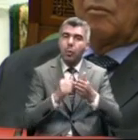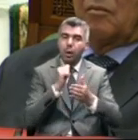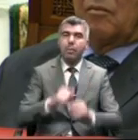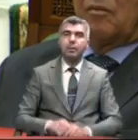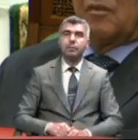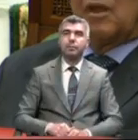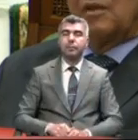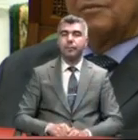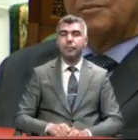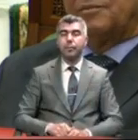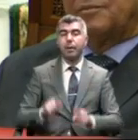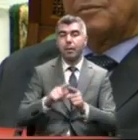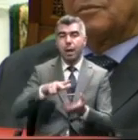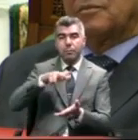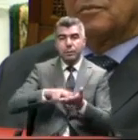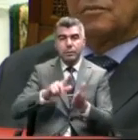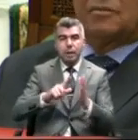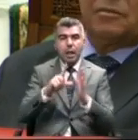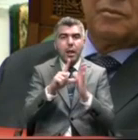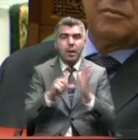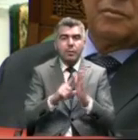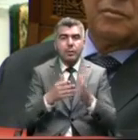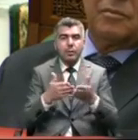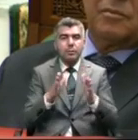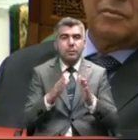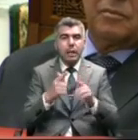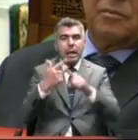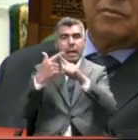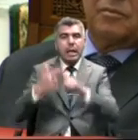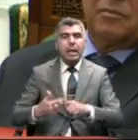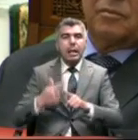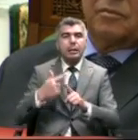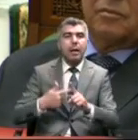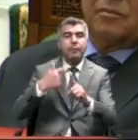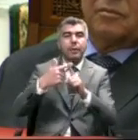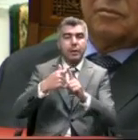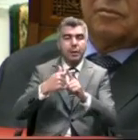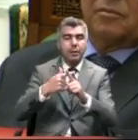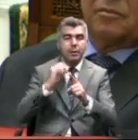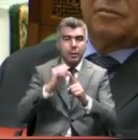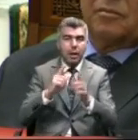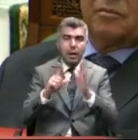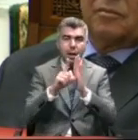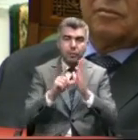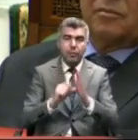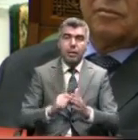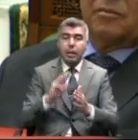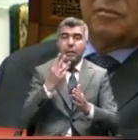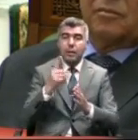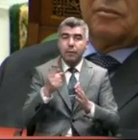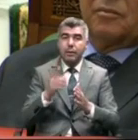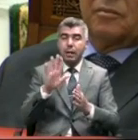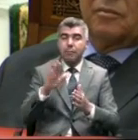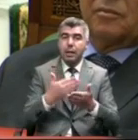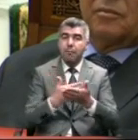المرسوم اللي اعتمدته الحكومه حسب الدستور القانون التنظي الماليه كاين 3.5